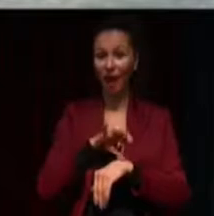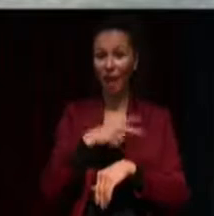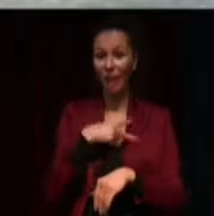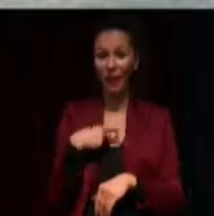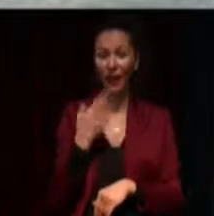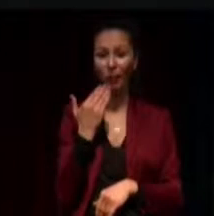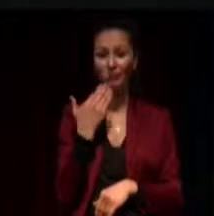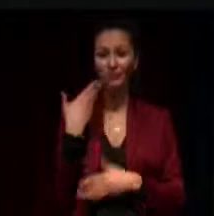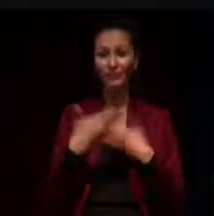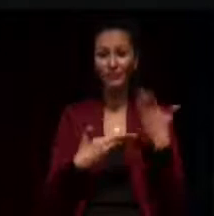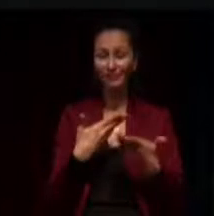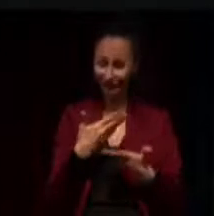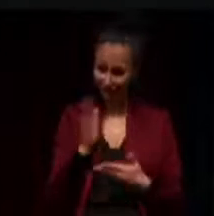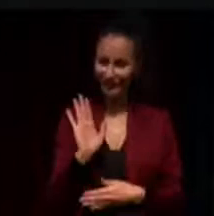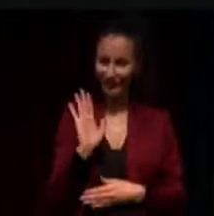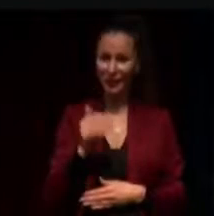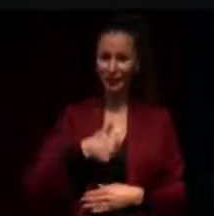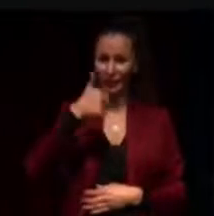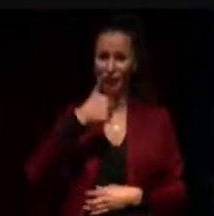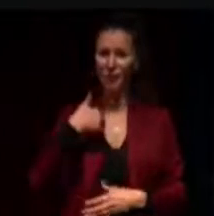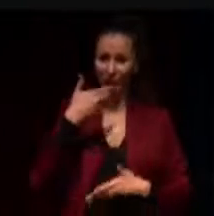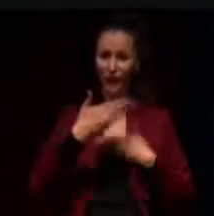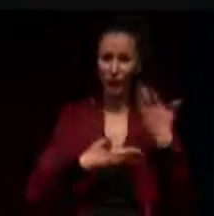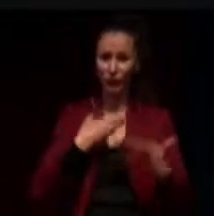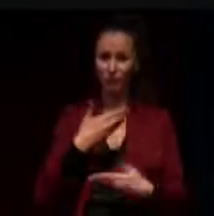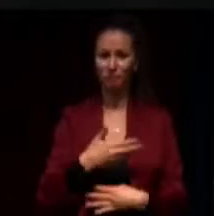daha. Geliyoruz başkanım. Geliyoruz.